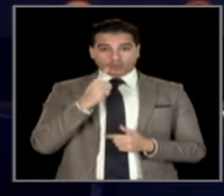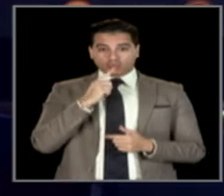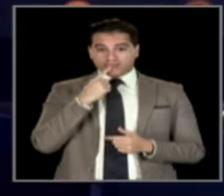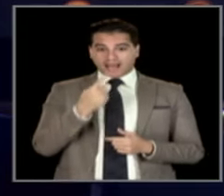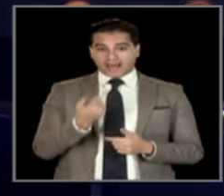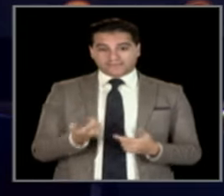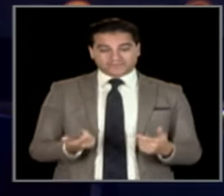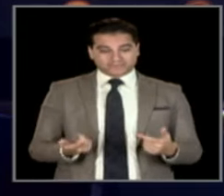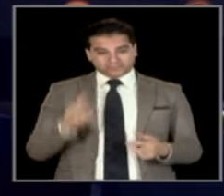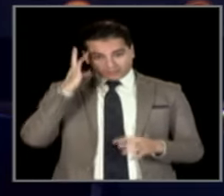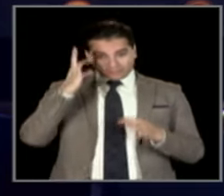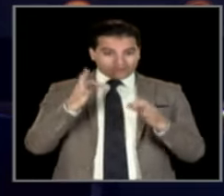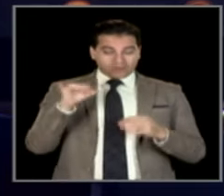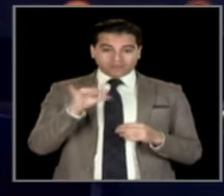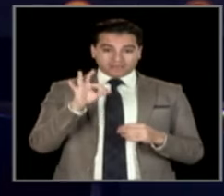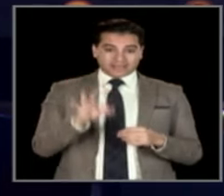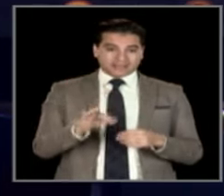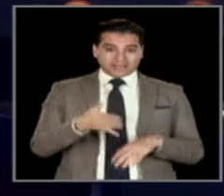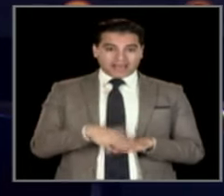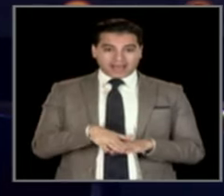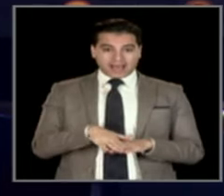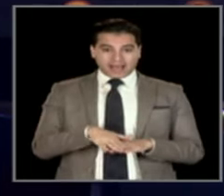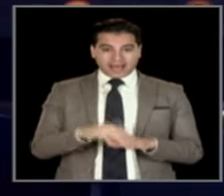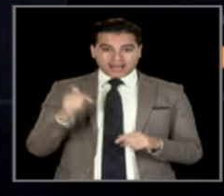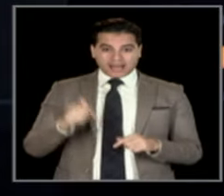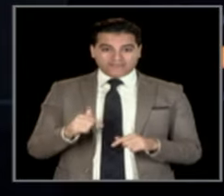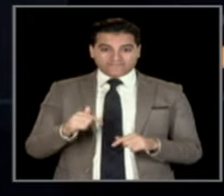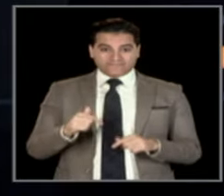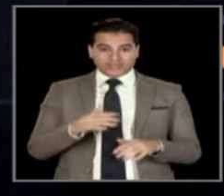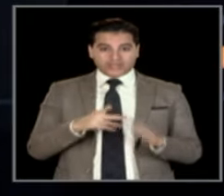مفكر مهم جداً في سوريا.